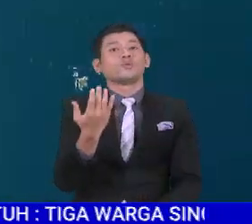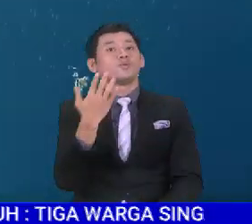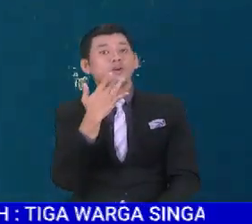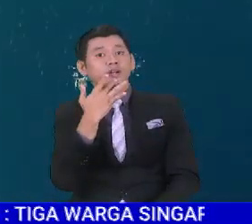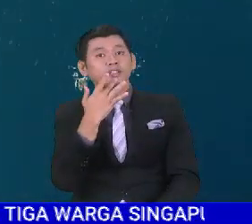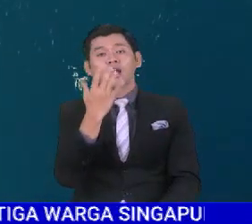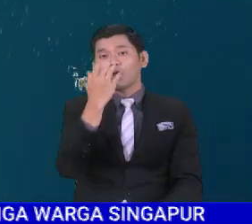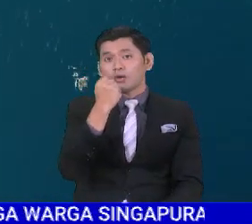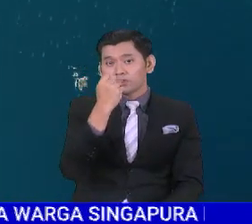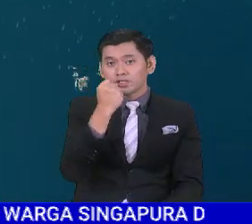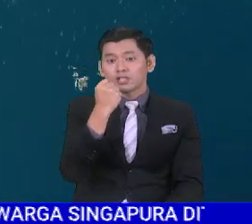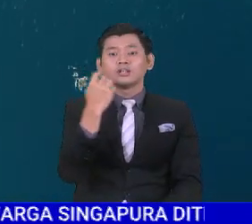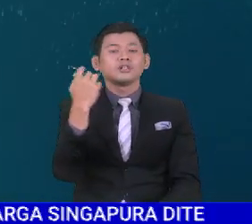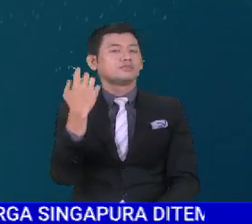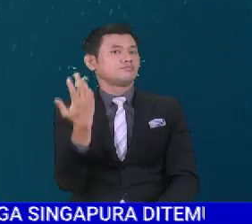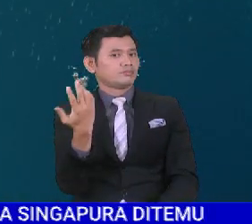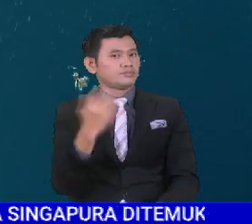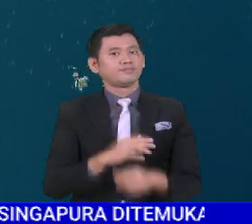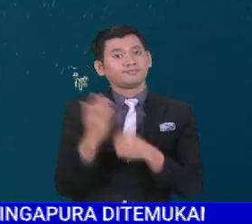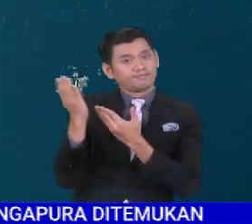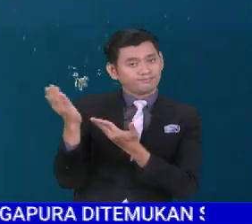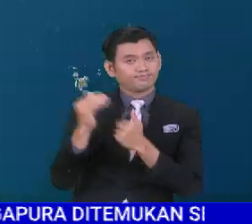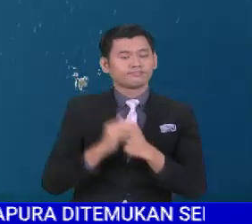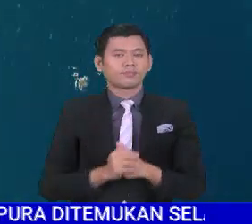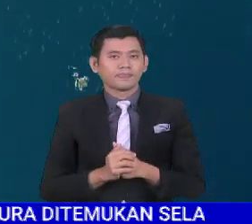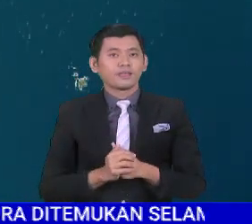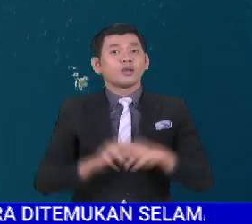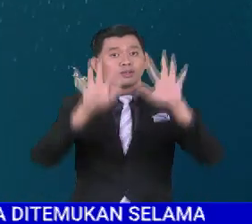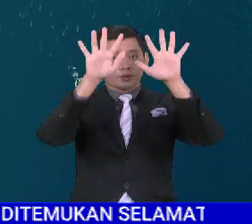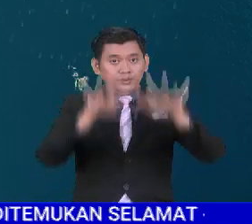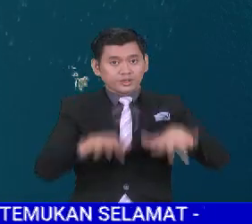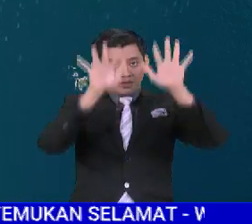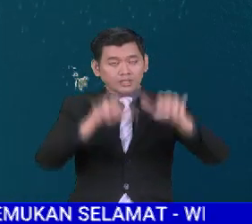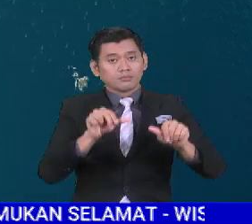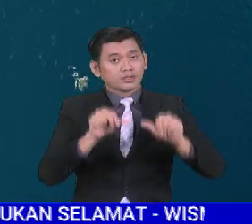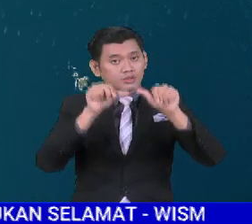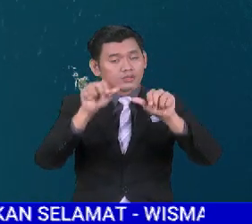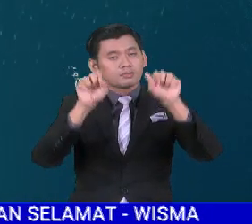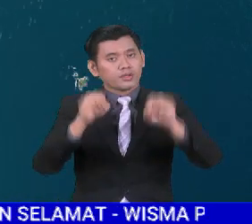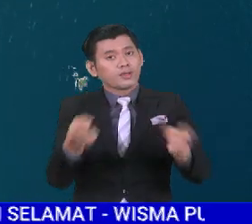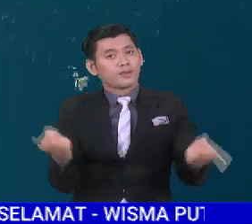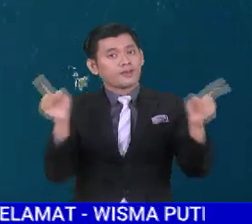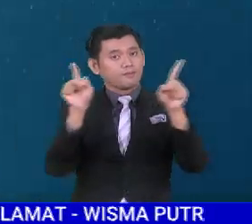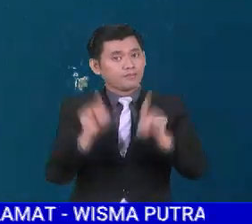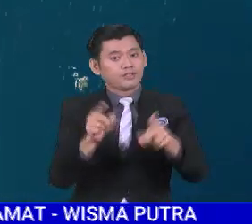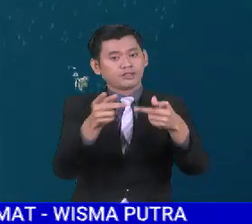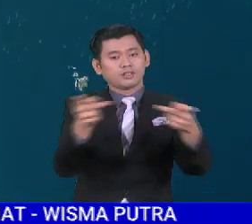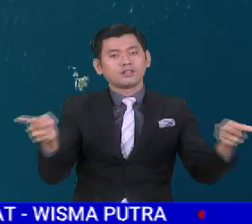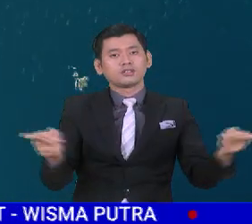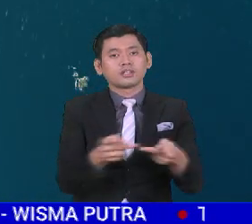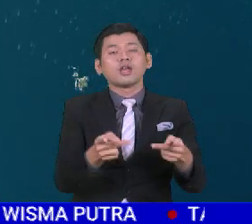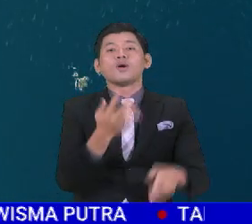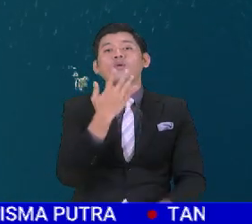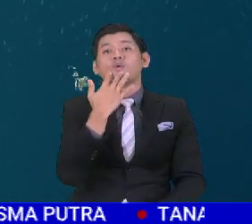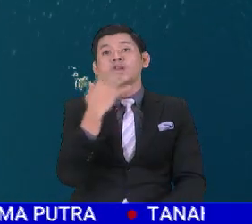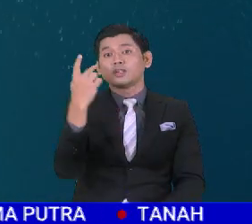melibatkan kawasan-kawasan yang berwarna berkenaan. Hujan lebat yang berterusan dijangka berlaku di kawasan-kawasan